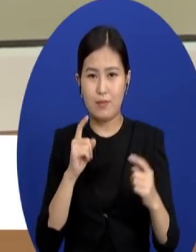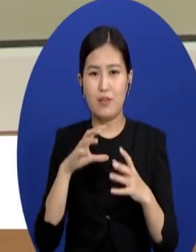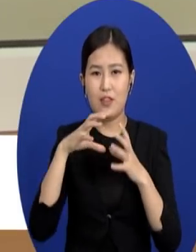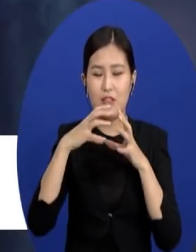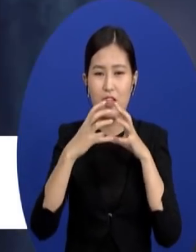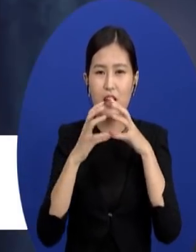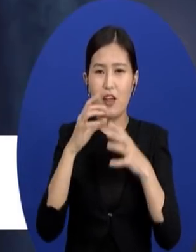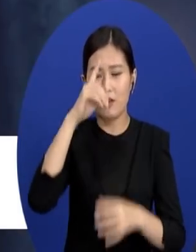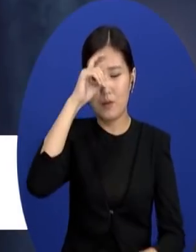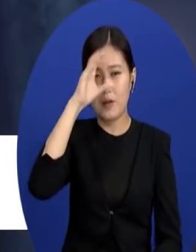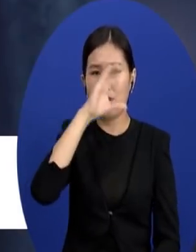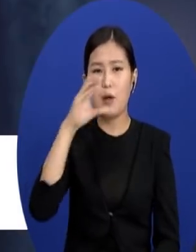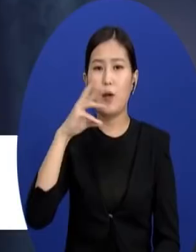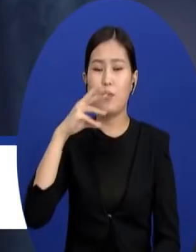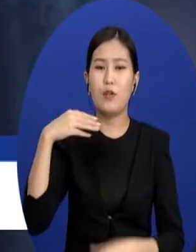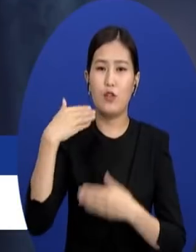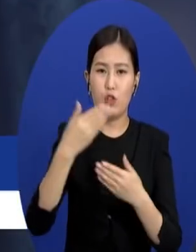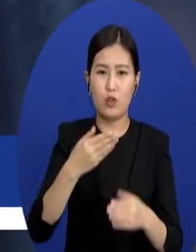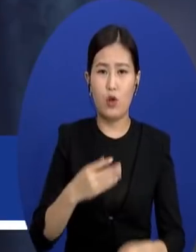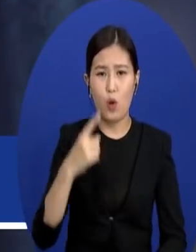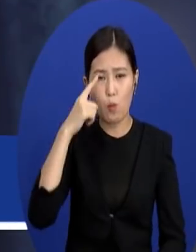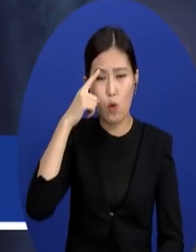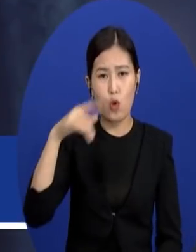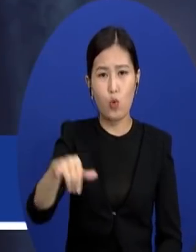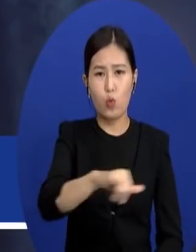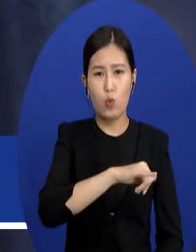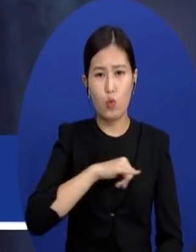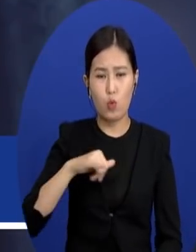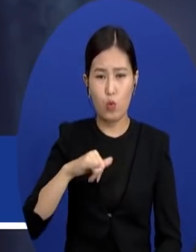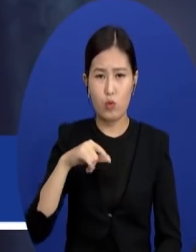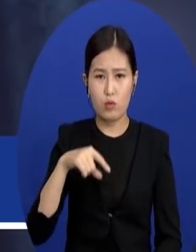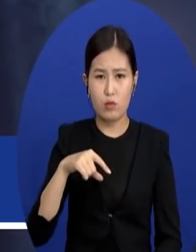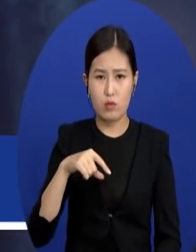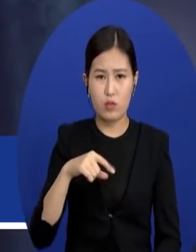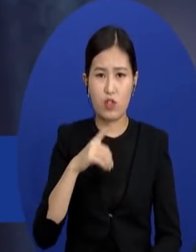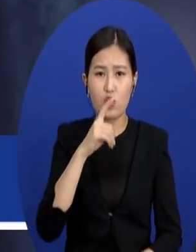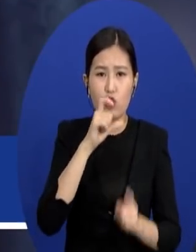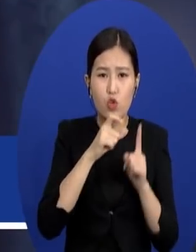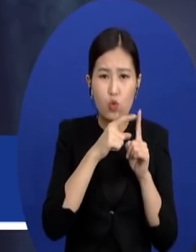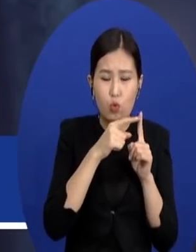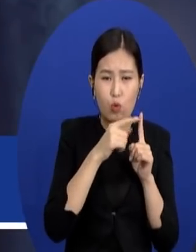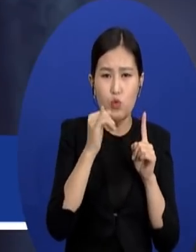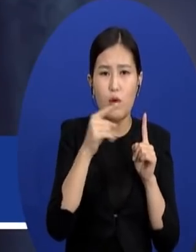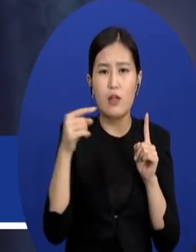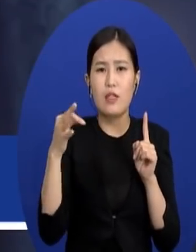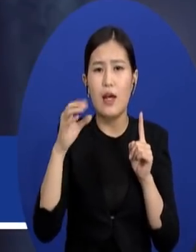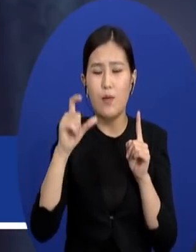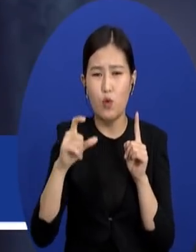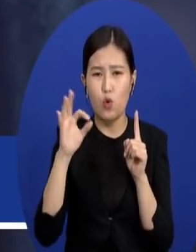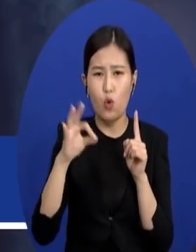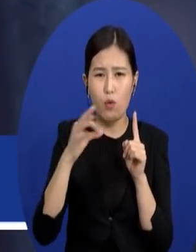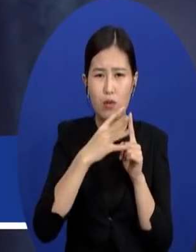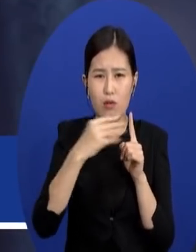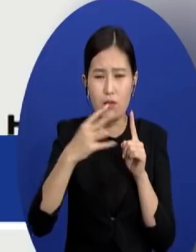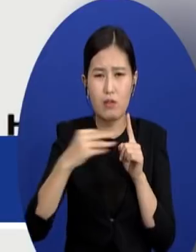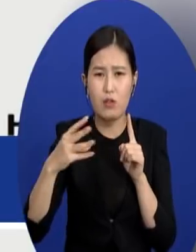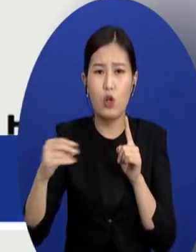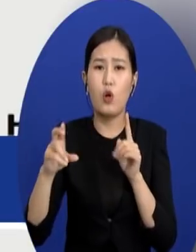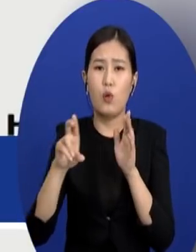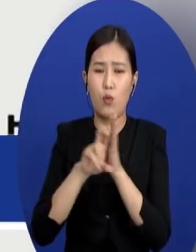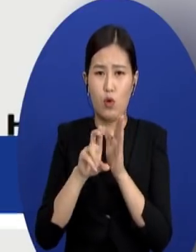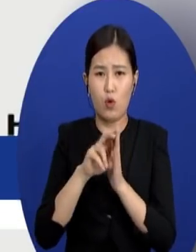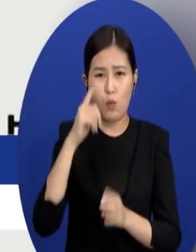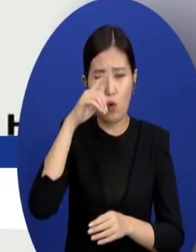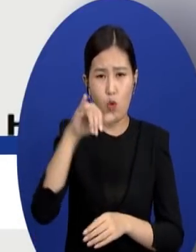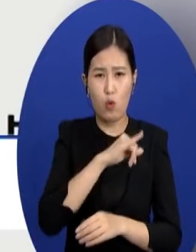байна. Манай улсын хувьд 6-аас 8 хүнд бол нэг хүн одоо халдвар тарааж байгаа. Тэгэхээр бид нар хэдийгээр өргөн уудам